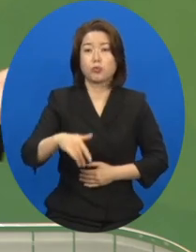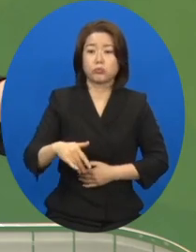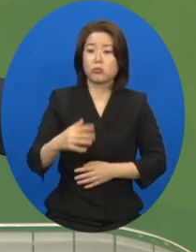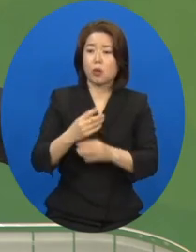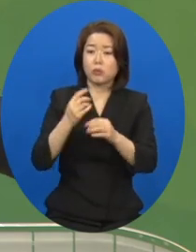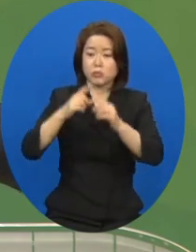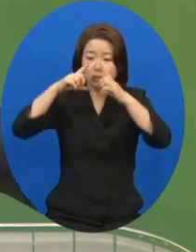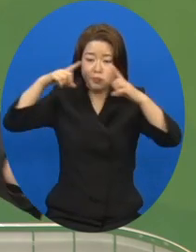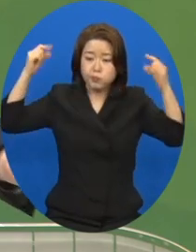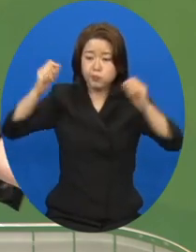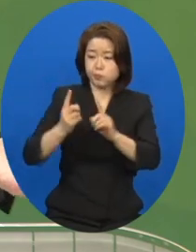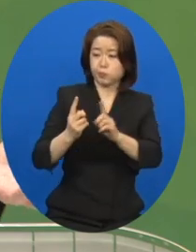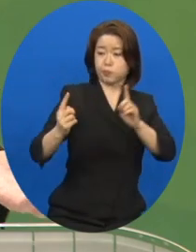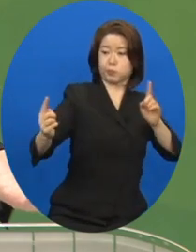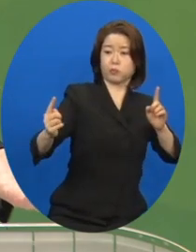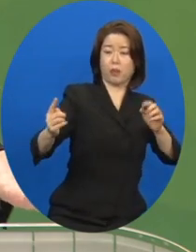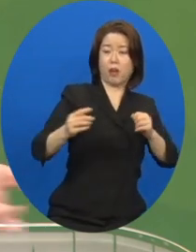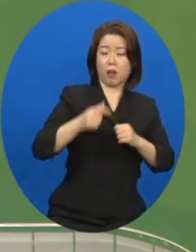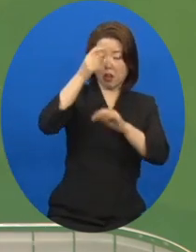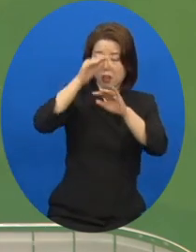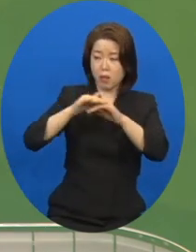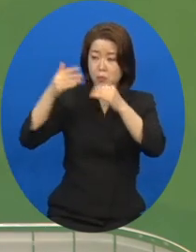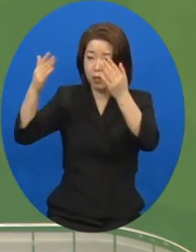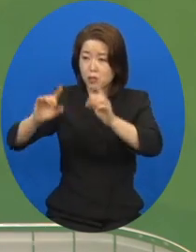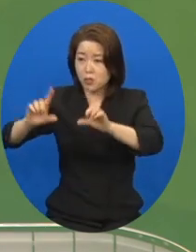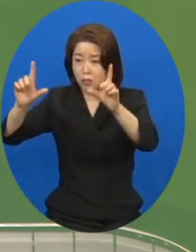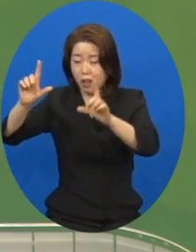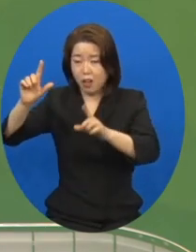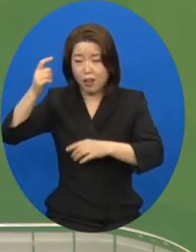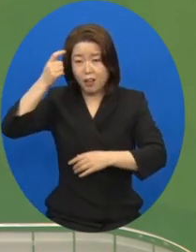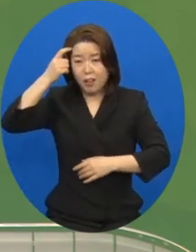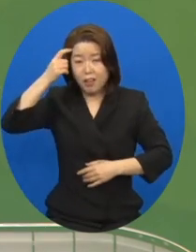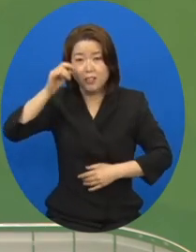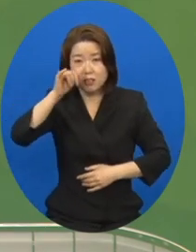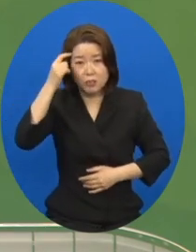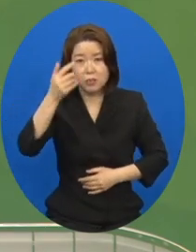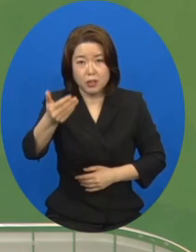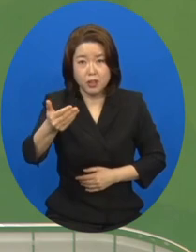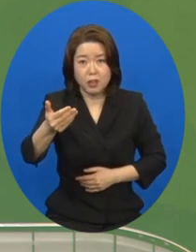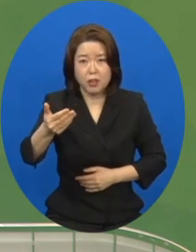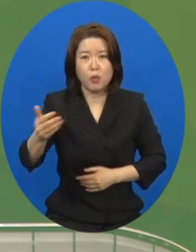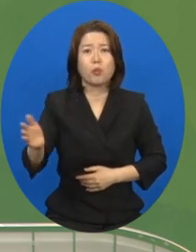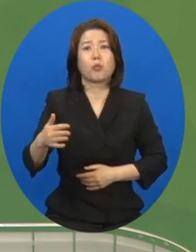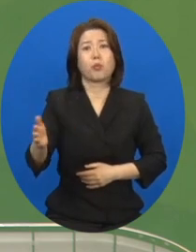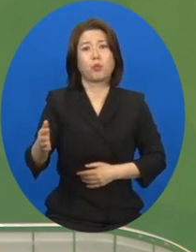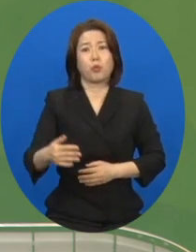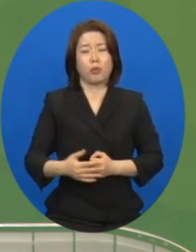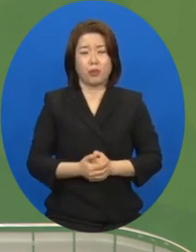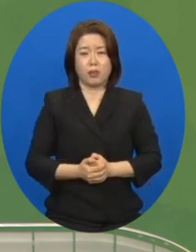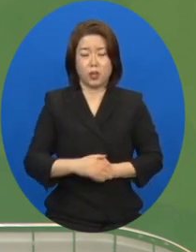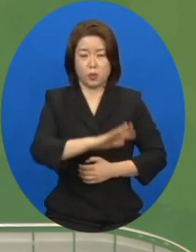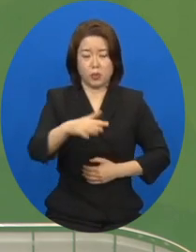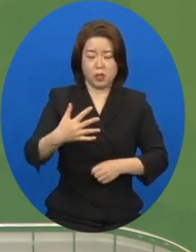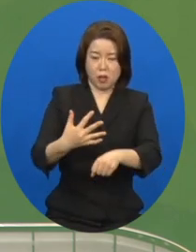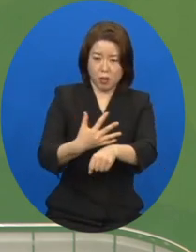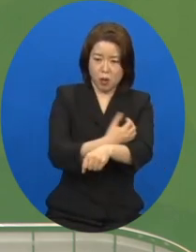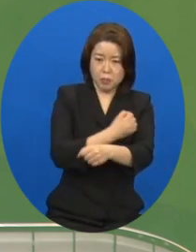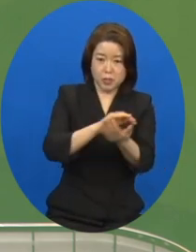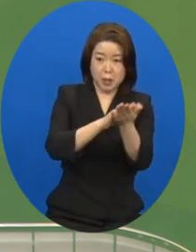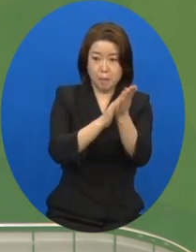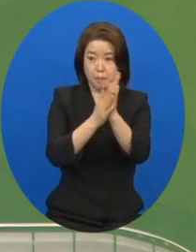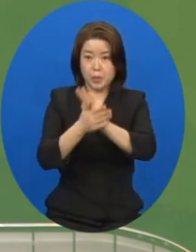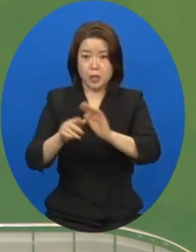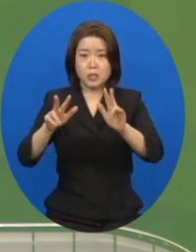두고 이렇게 예배하게 될 날이 올 거라고 생각을 했습니까? 우리는 지금 엄청난 변화를 실제로 겪고